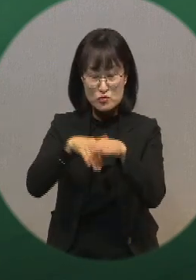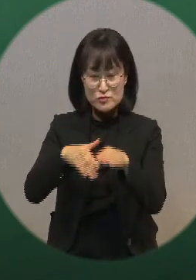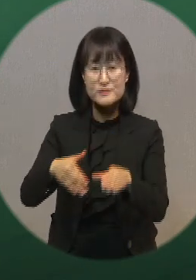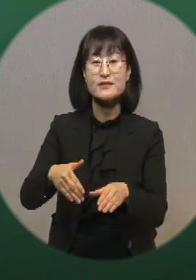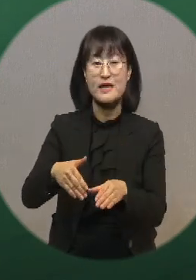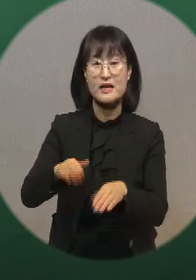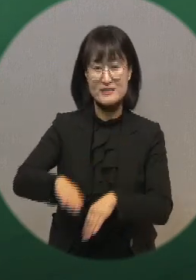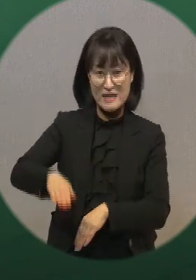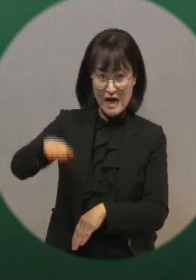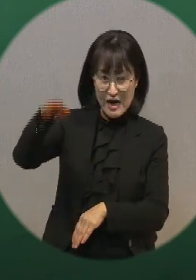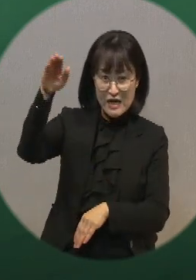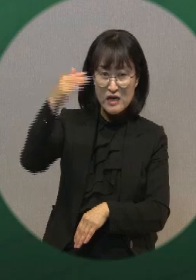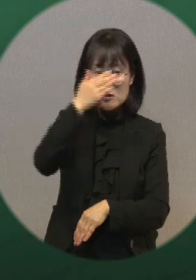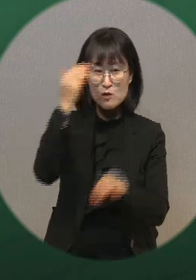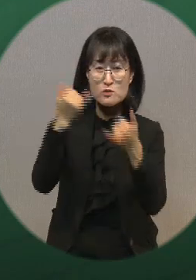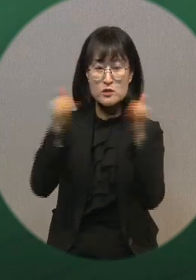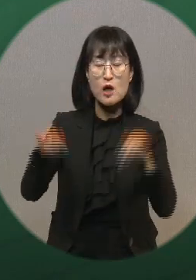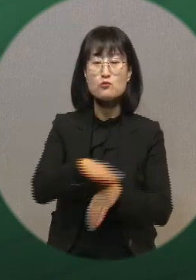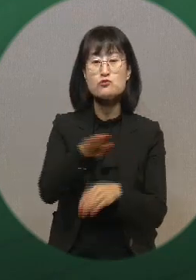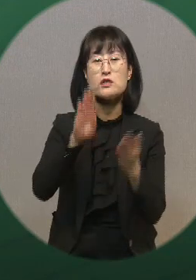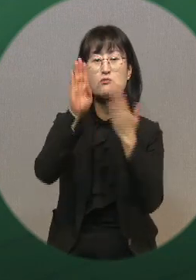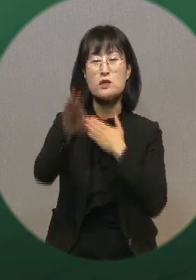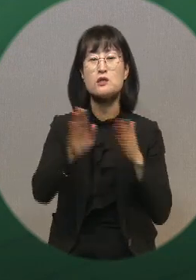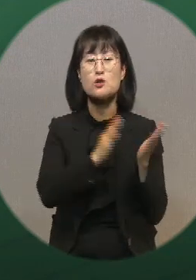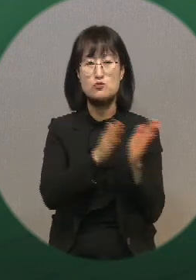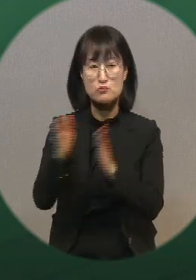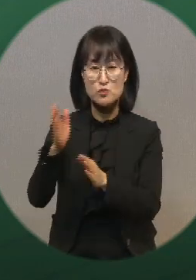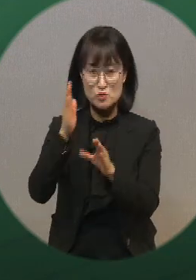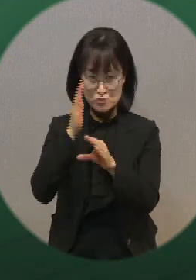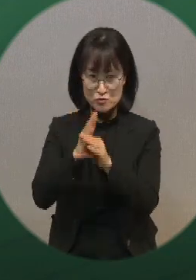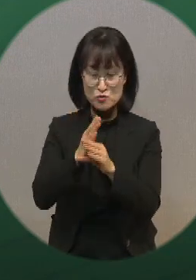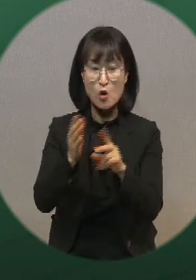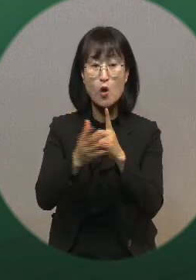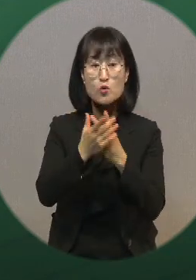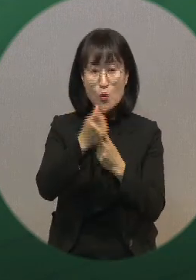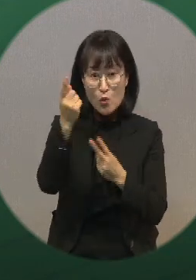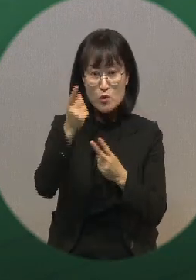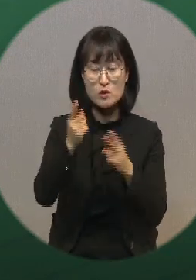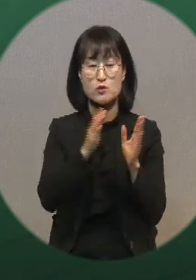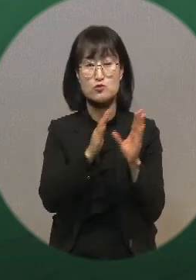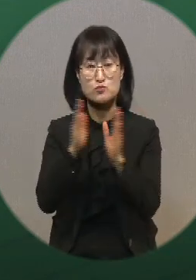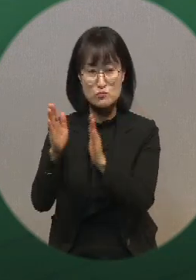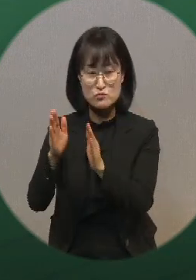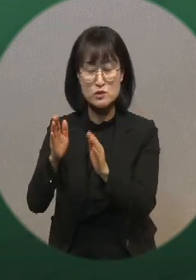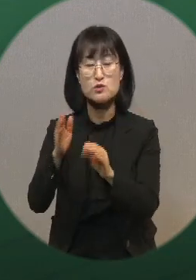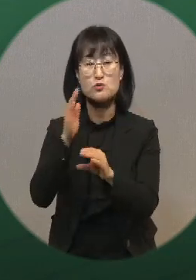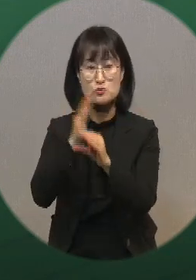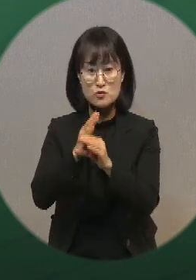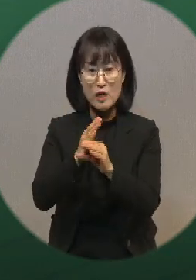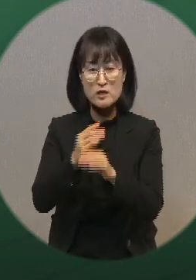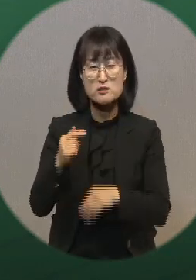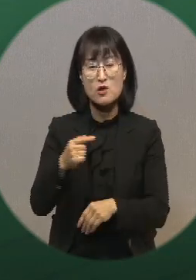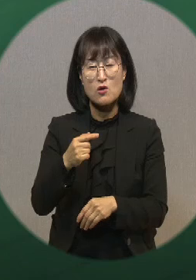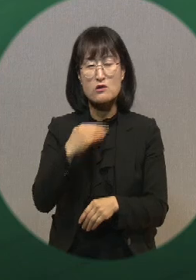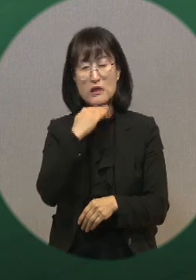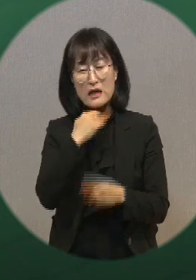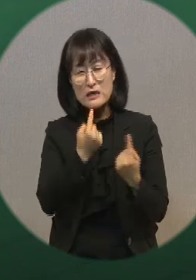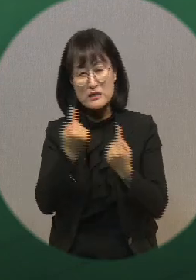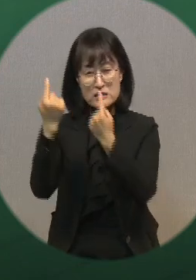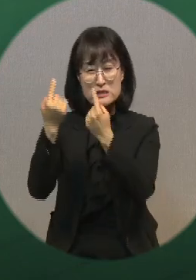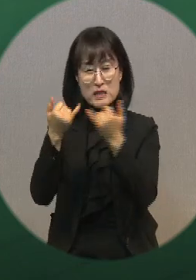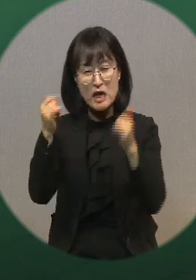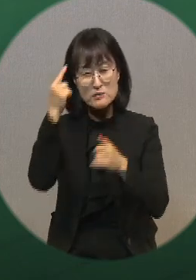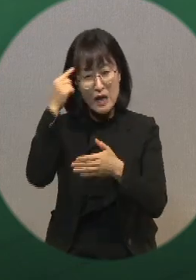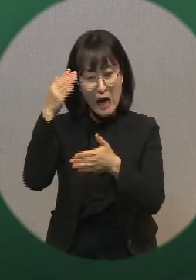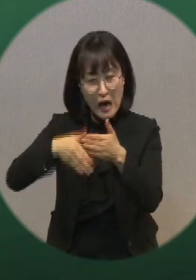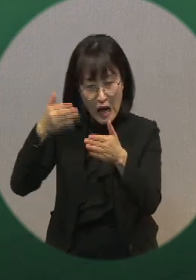세대가 우리의 미래를 준비하고 있습니다. 통일을 준비하는 과정에서 기성세대들이 미처 생각하지 못한